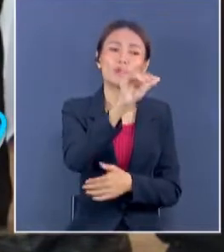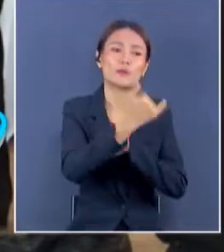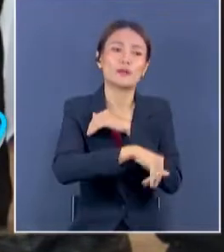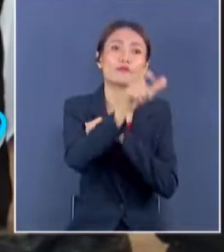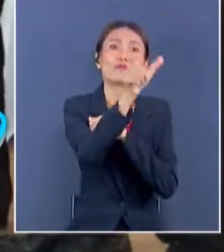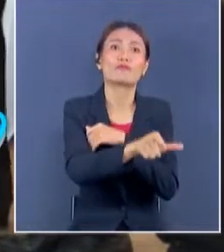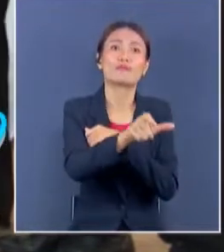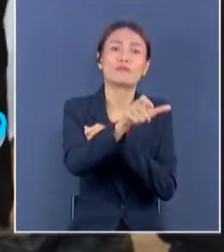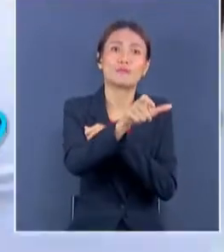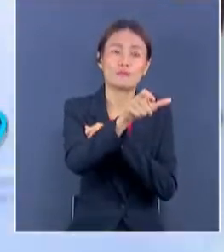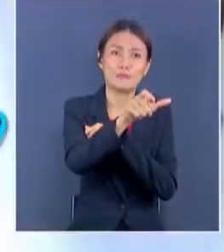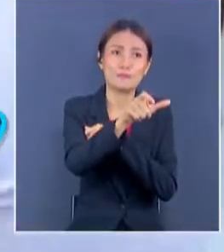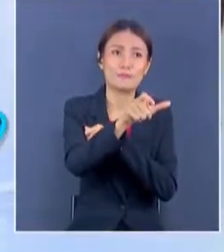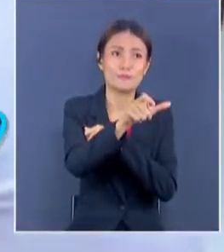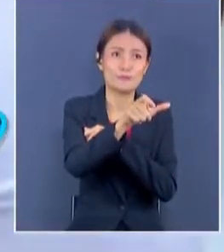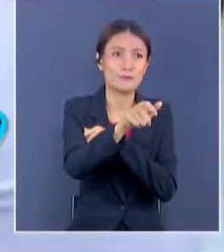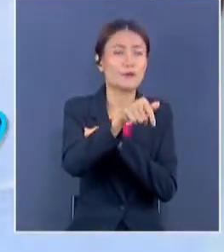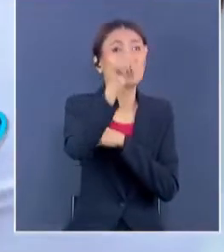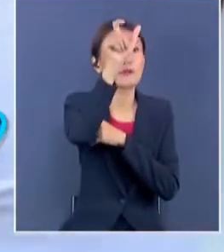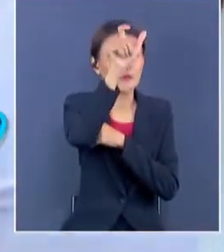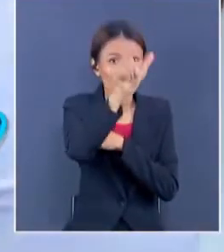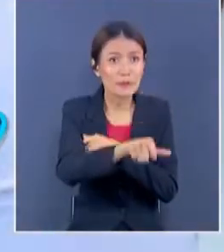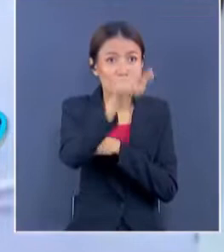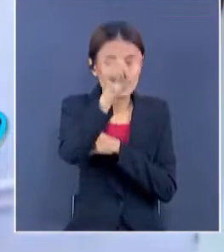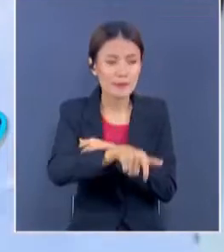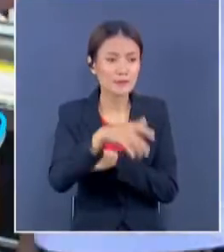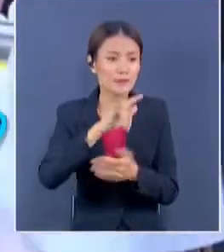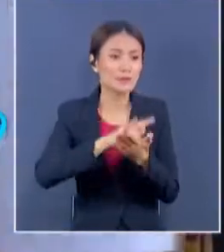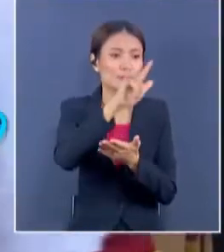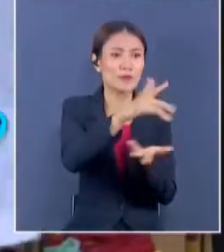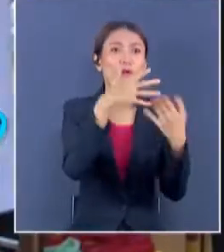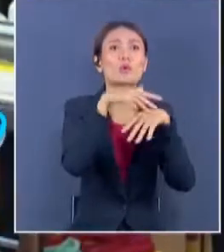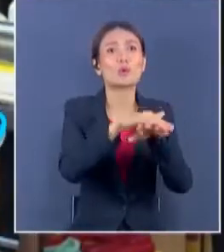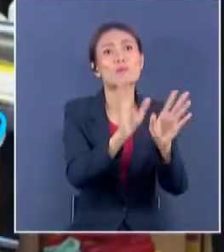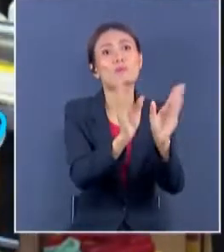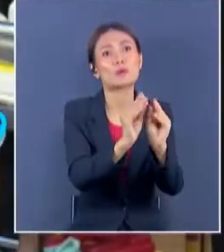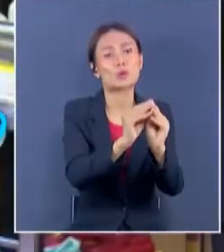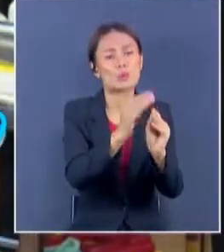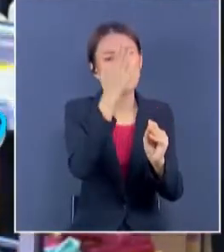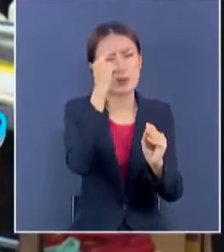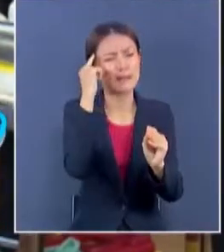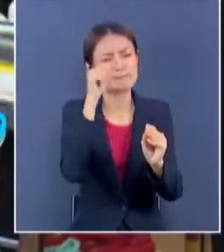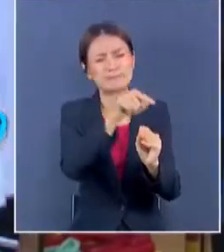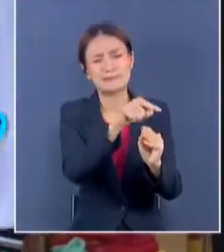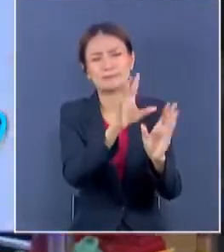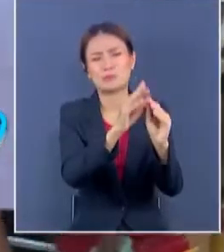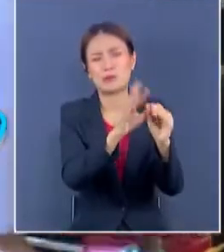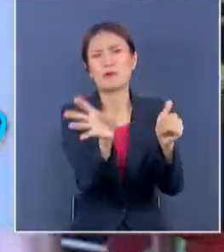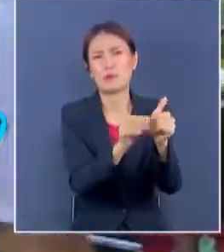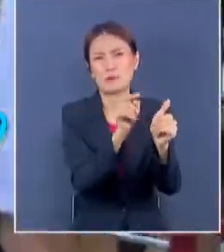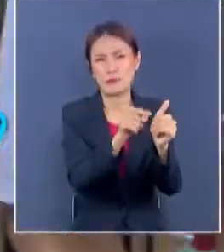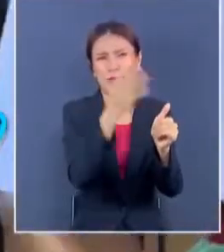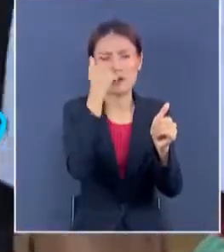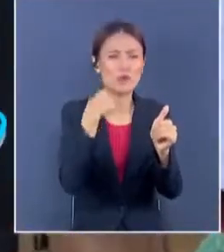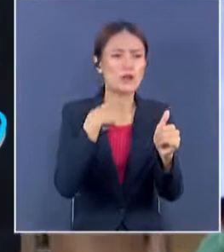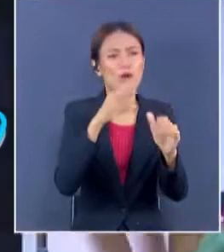นะครับเนื่องจากว่าผู้เข้าร่วมประชุมในส่วนใหญ่ไม่ได้สวมใส่หน้ากากอนามัยรวมไปถึงคุณอนุทินด้วยนะครับเพราะว่าจะต้องร่วมพูด